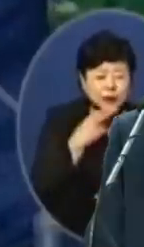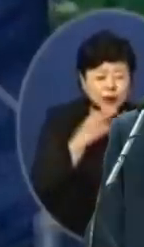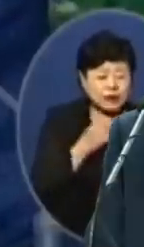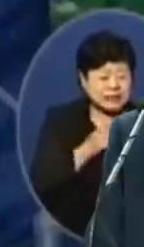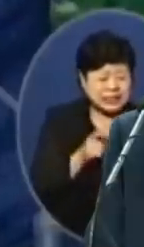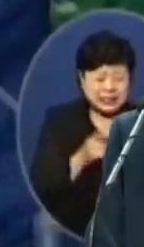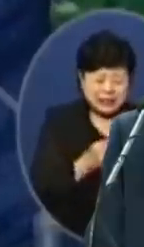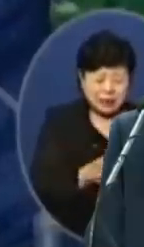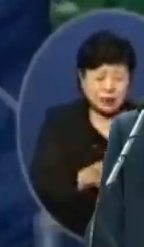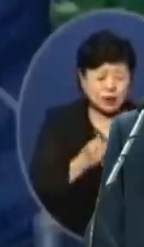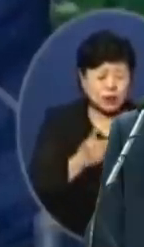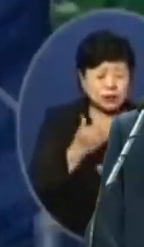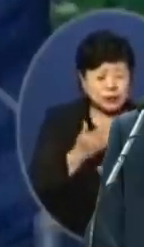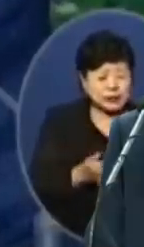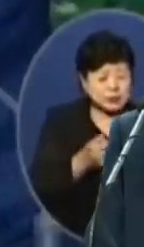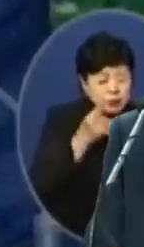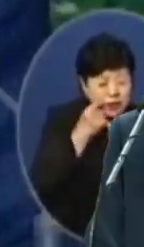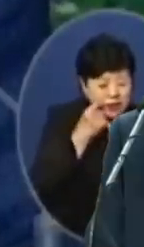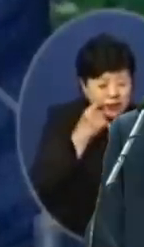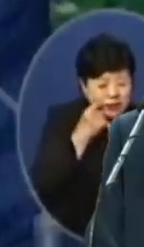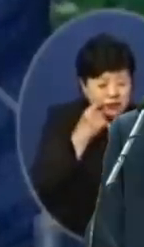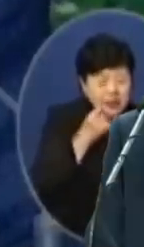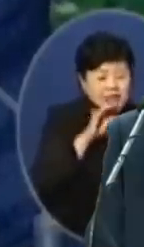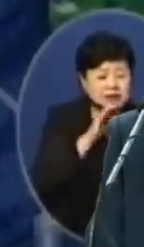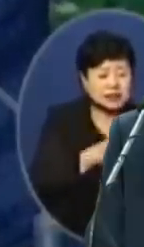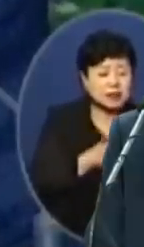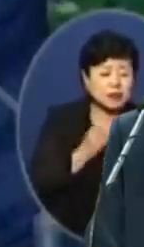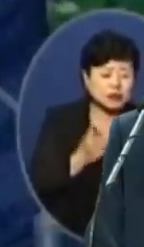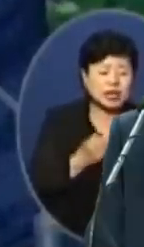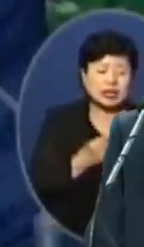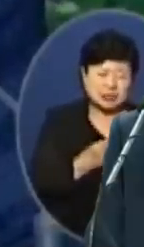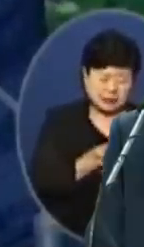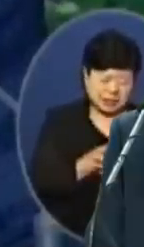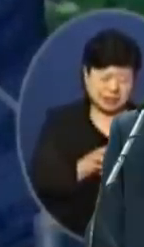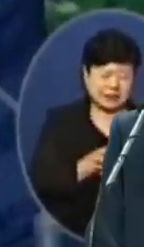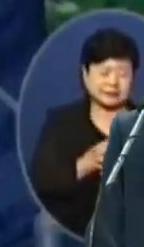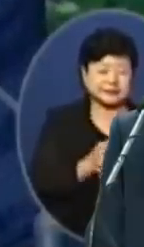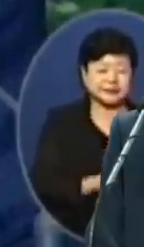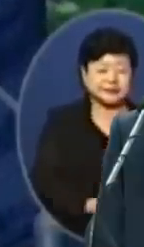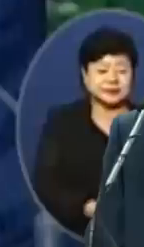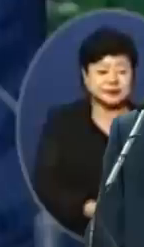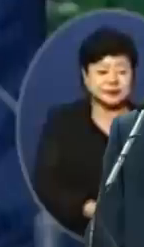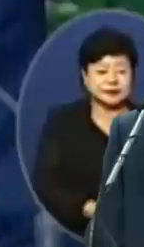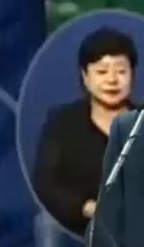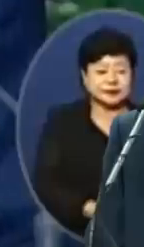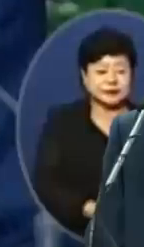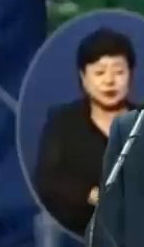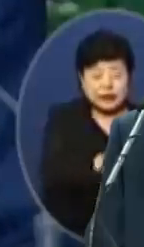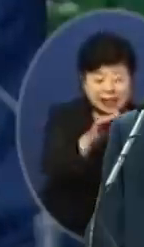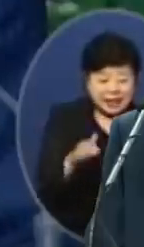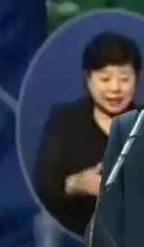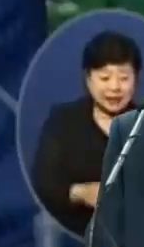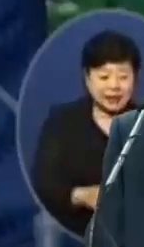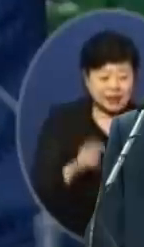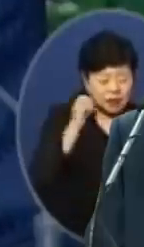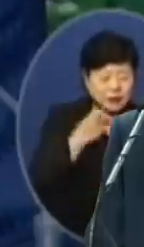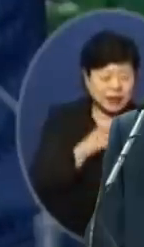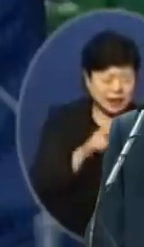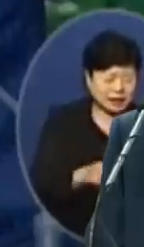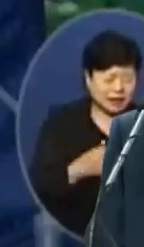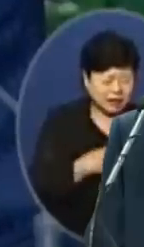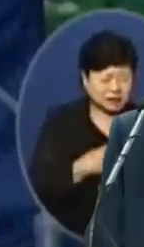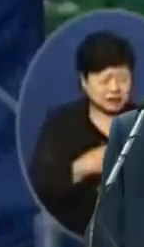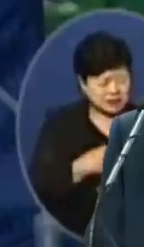구하지 않으며 구하여도 받지 못하면 정욕으로 설리고 잠을 구함이 때문에 그런데 우리가 어려움을 당할 때